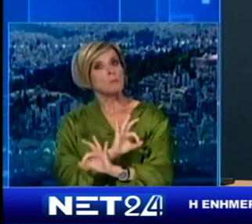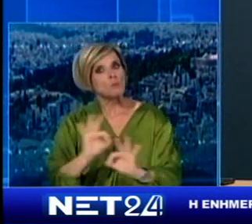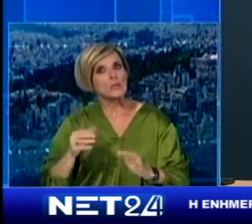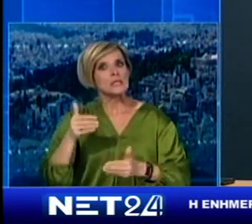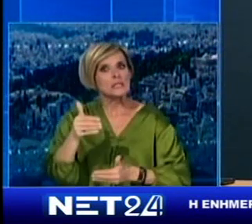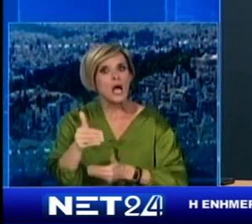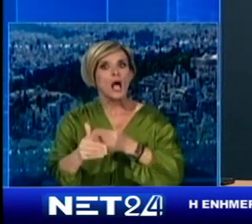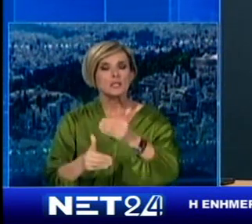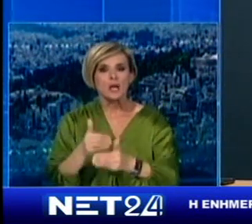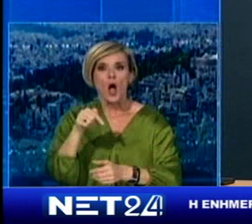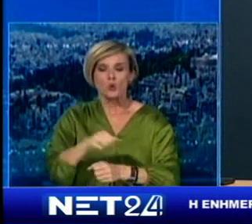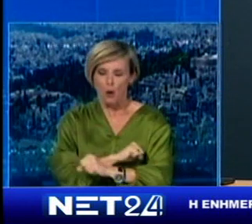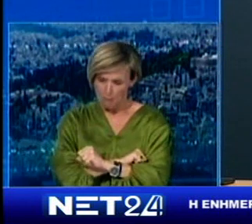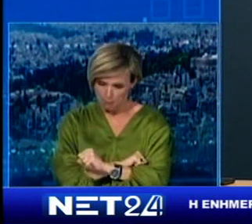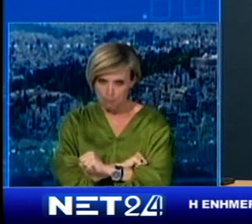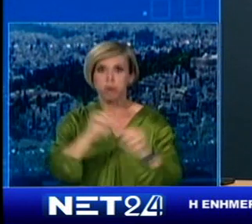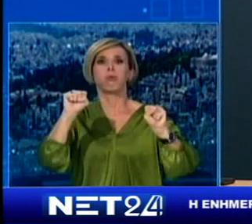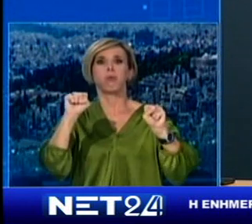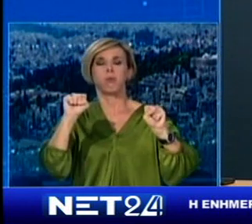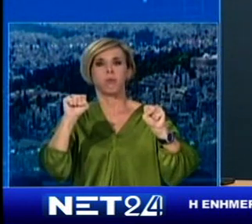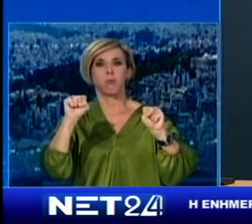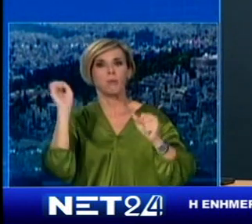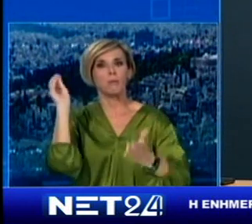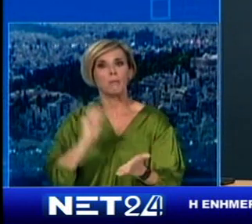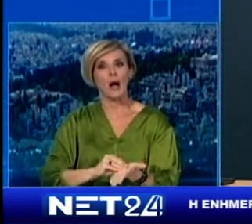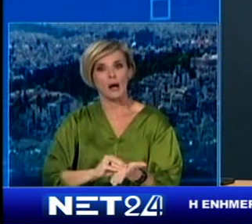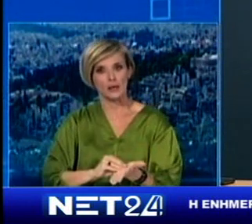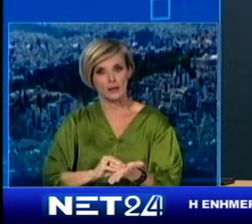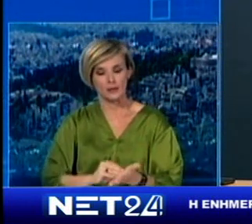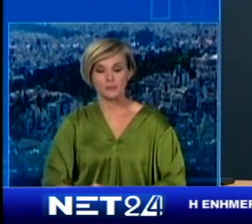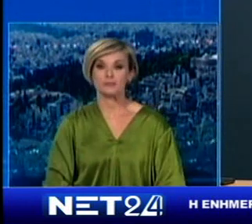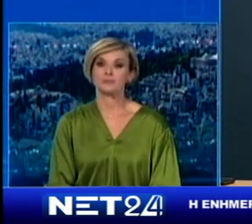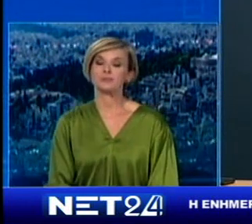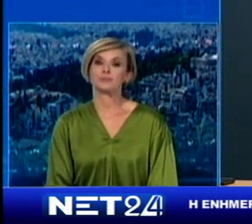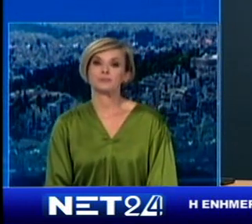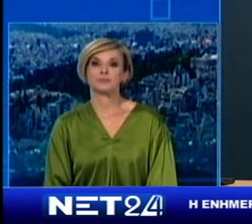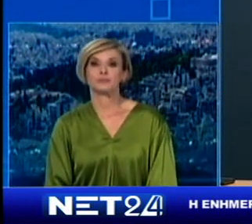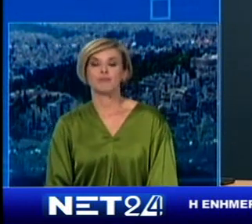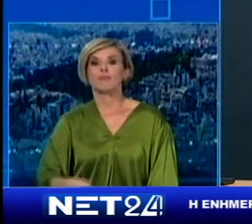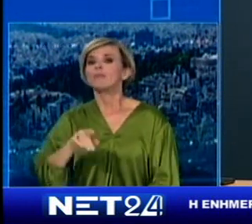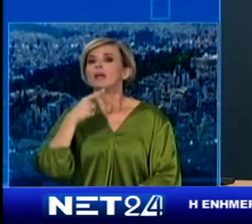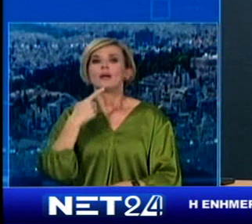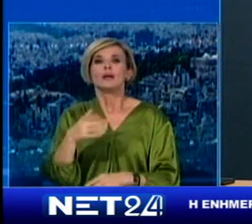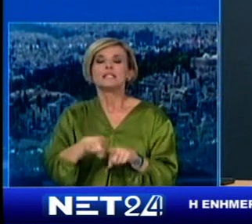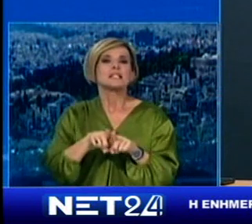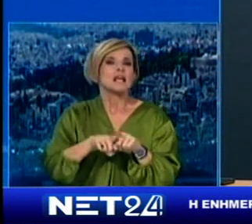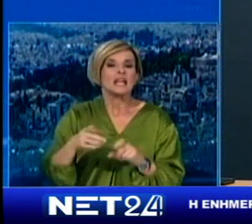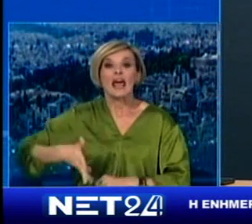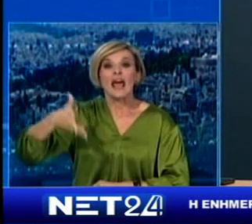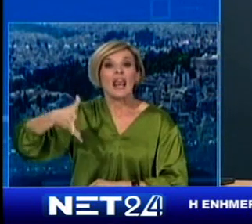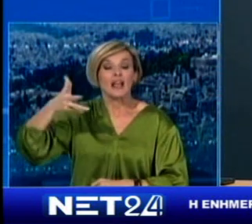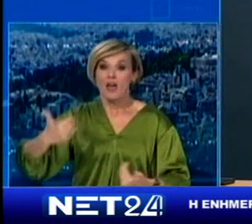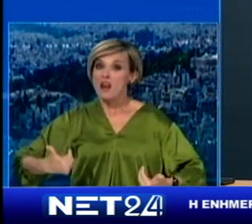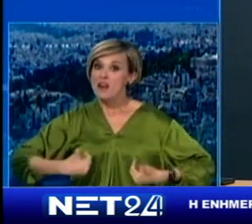και κορύφωση του RT εντός του τρίτου δεκαημέρου του Οκτωβρίου. Όσον αφορά τα ηλικιακά χαρακτηριστικά, οι